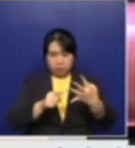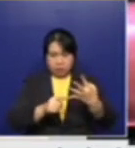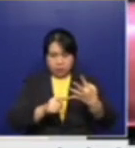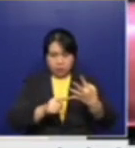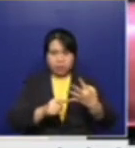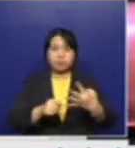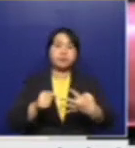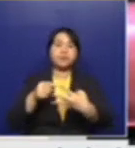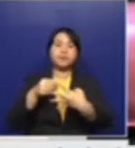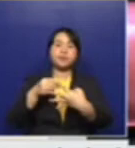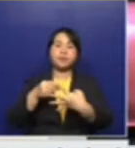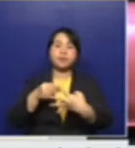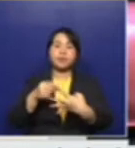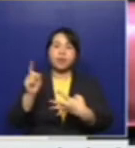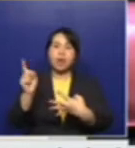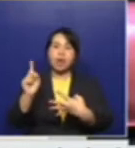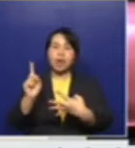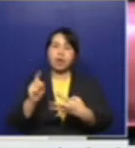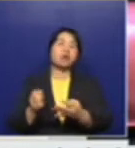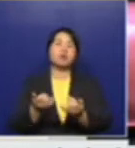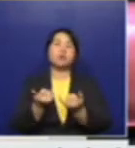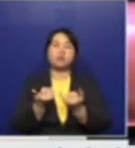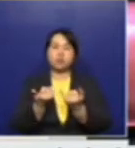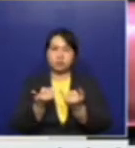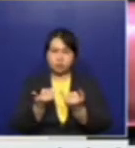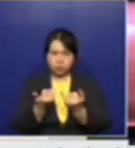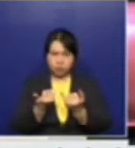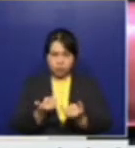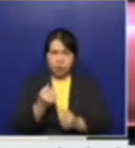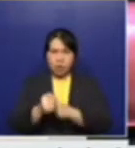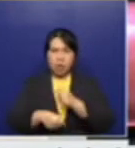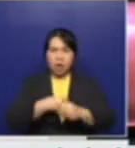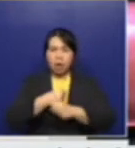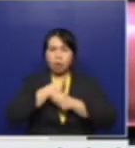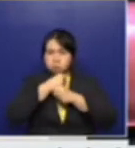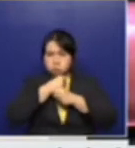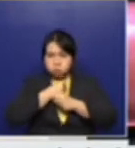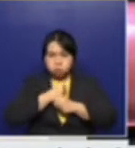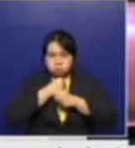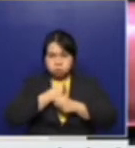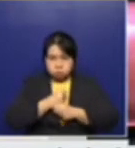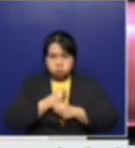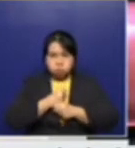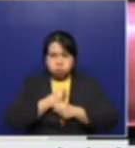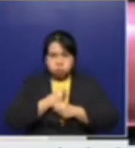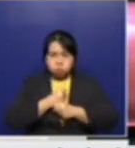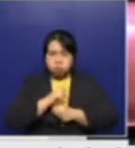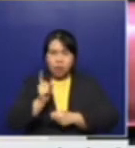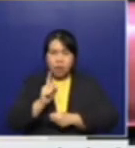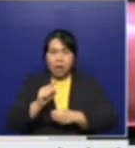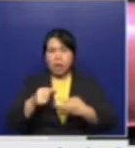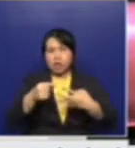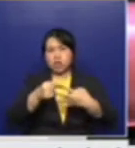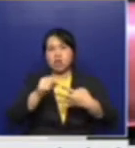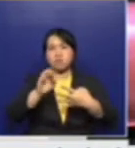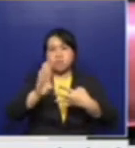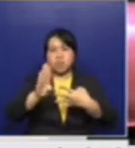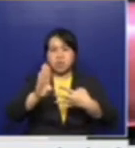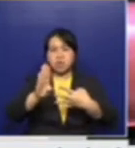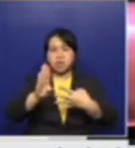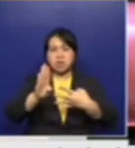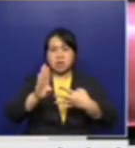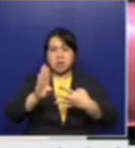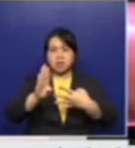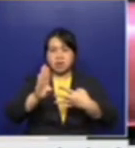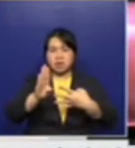ชั่นที่ถือว่าขณะนี้อายุมากที่สุดก็คือเจเนเรชั่น B นะครับหรือ